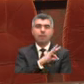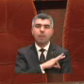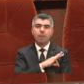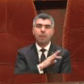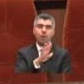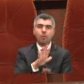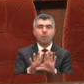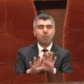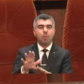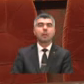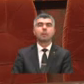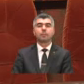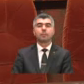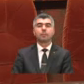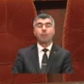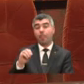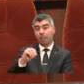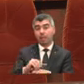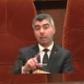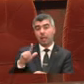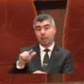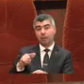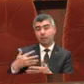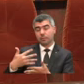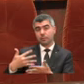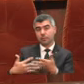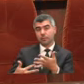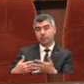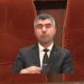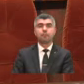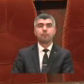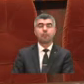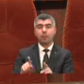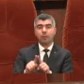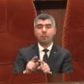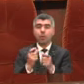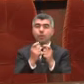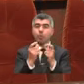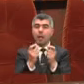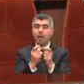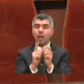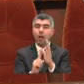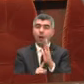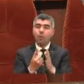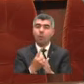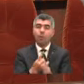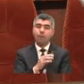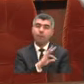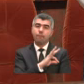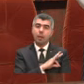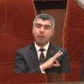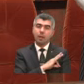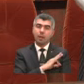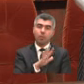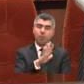هذه المبادرات. كما انه كاين واحد التصنيف، واحد لابيل اللي تيسمح للمقاولات الناشئة بانهم يستافدوا من عدد